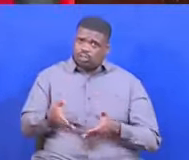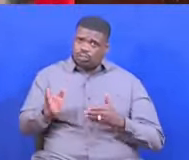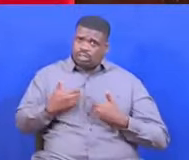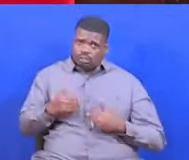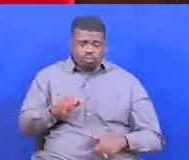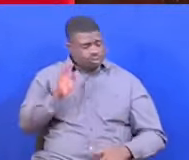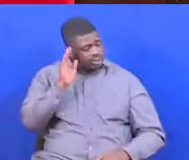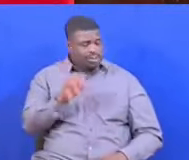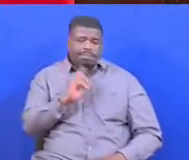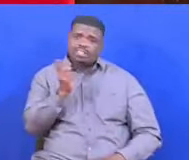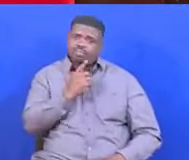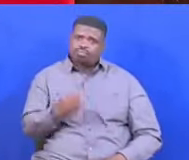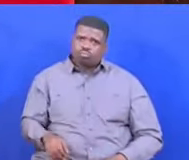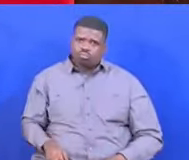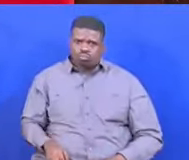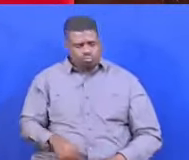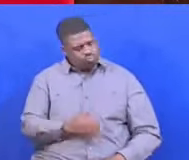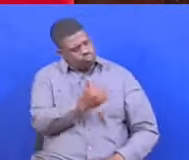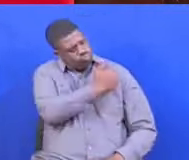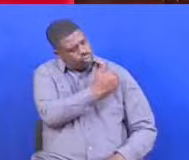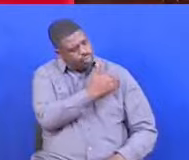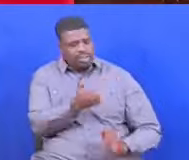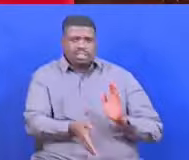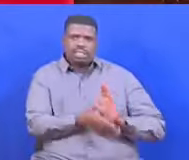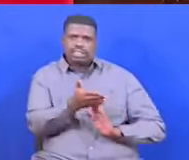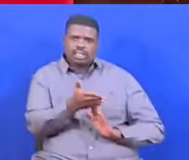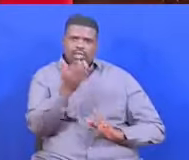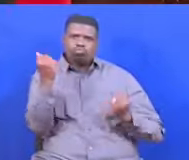mheshimiwa waziri mkuu, mtuambie hizi barabara zinaanza kujengwa lini.